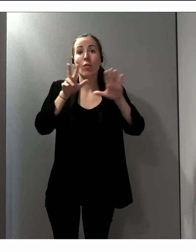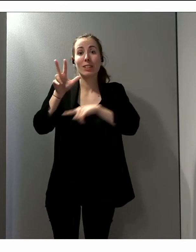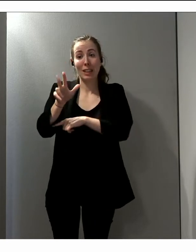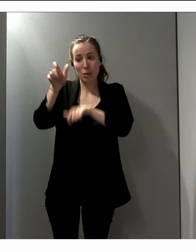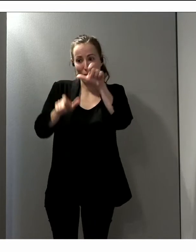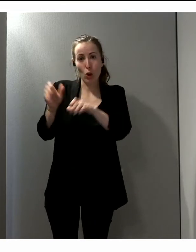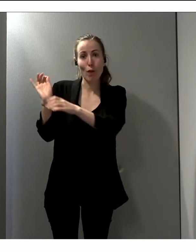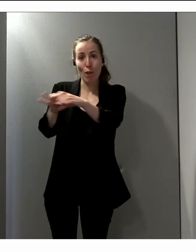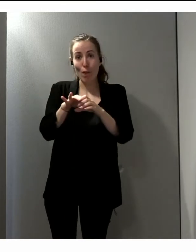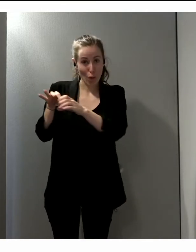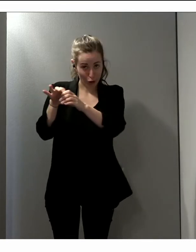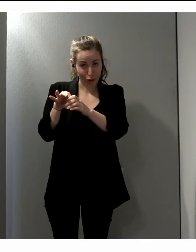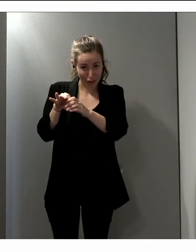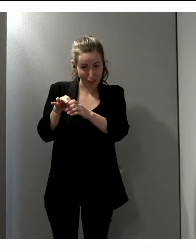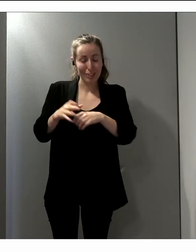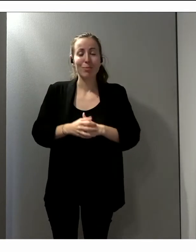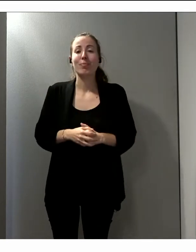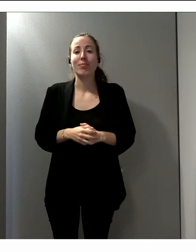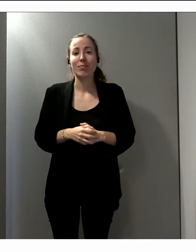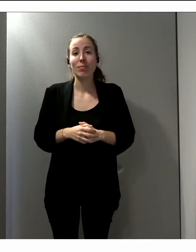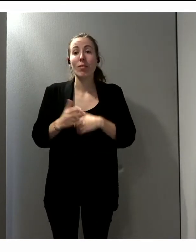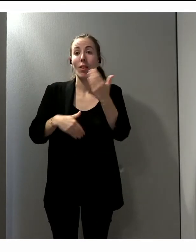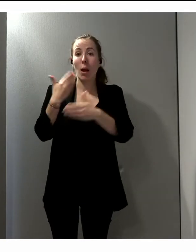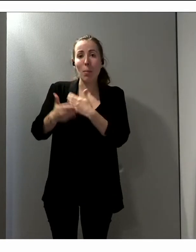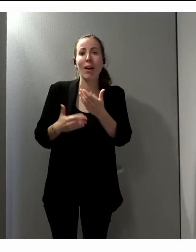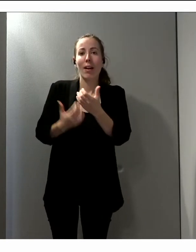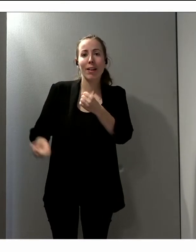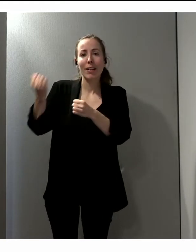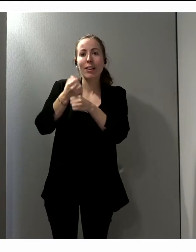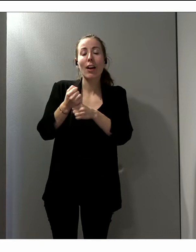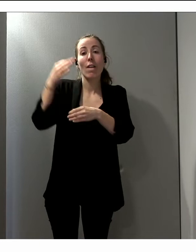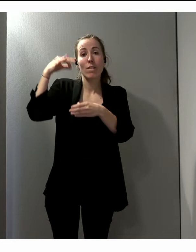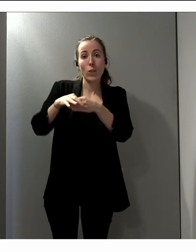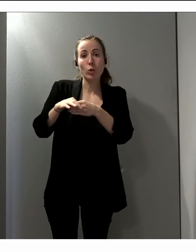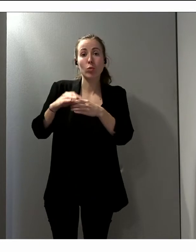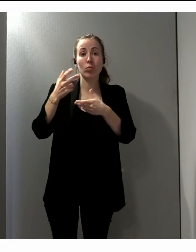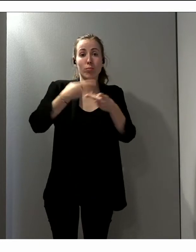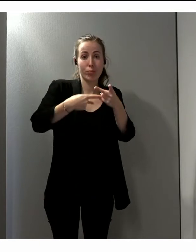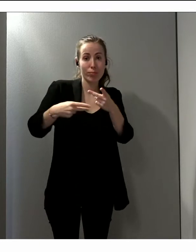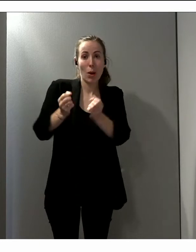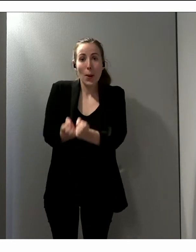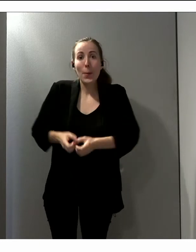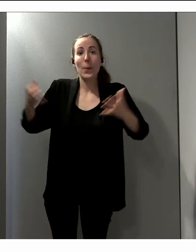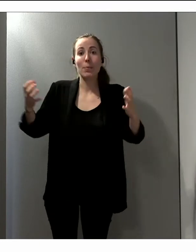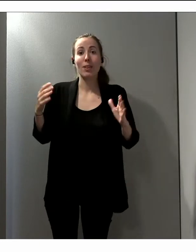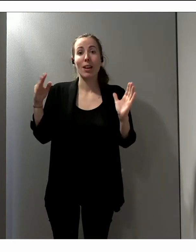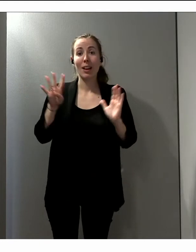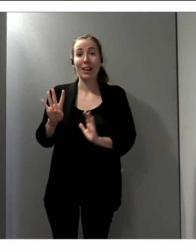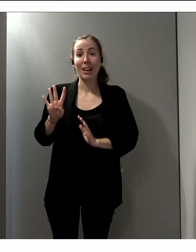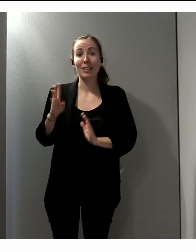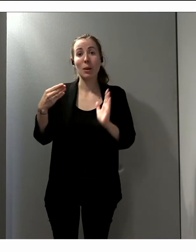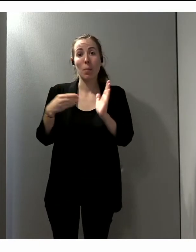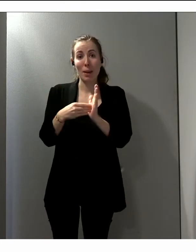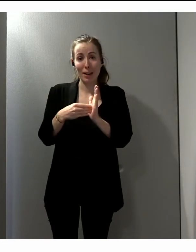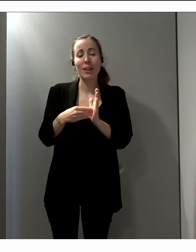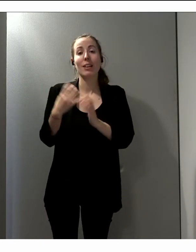voté. Que suite à la mise en place du vote par correspondance, ce chiffre est passé à 4400 à l'occasion des